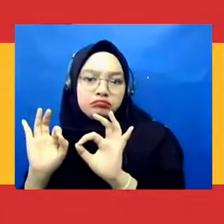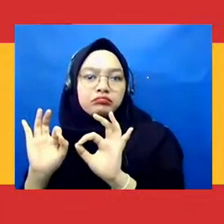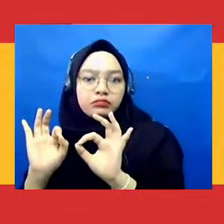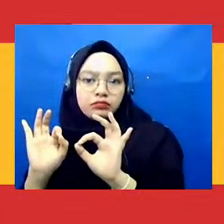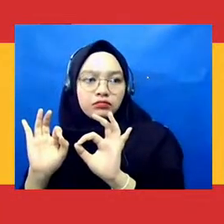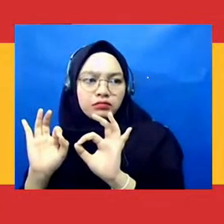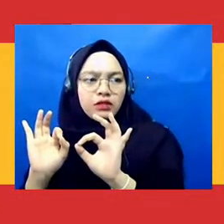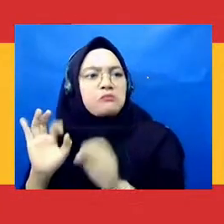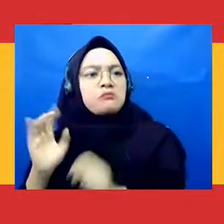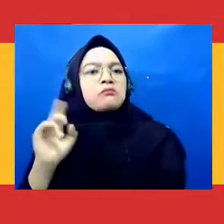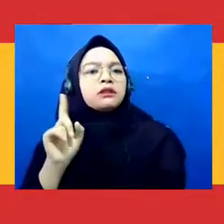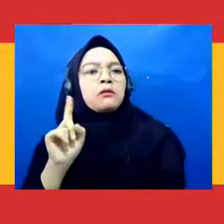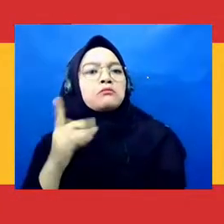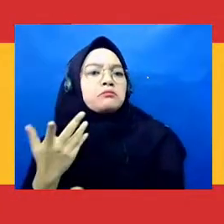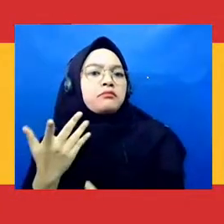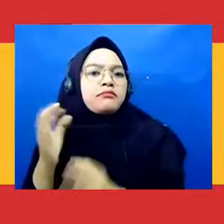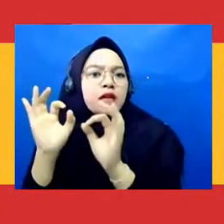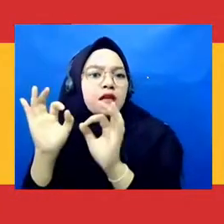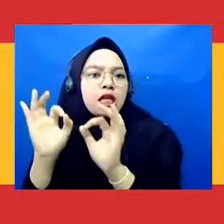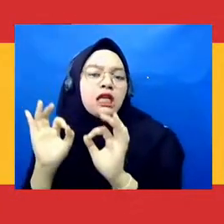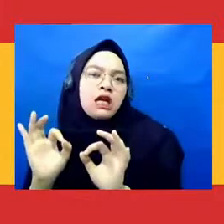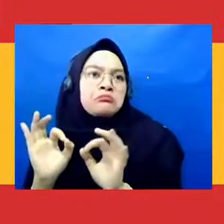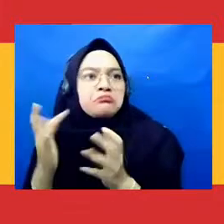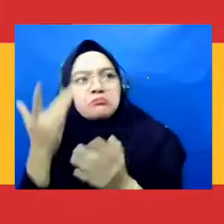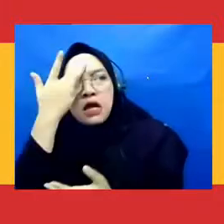Pendidikannya kenapa? Sedetail mungkin.